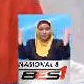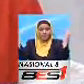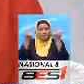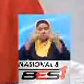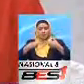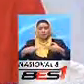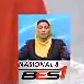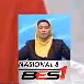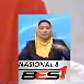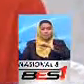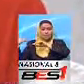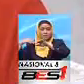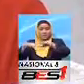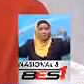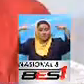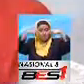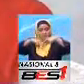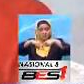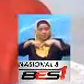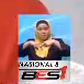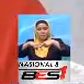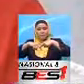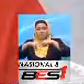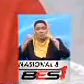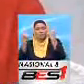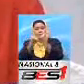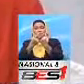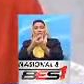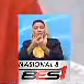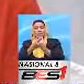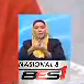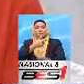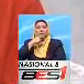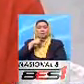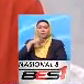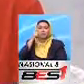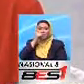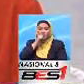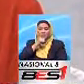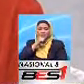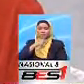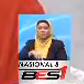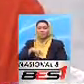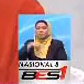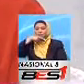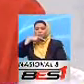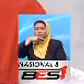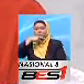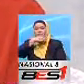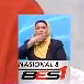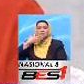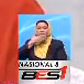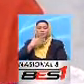agong pergerakan wanita Pemuda dan Puteri umno Majlis tertinggi